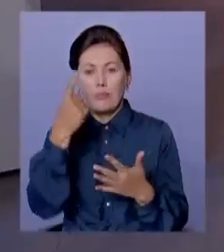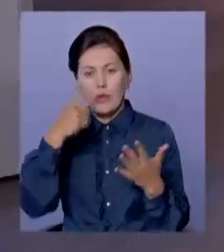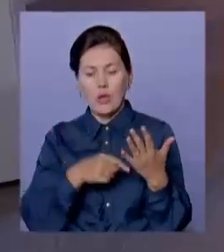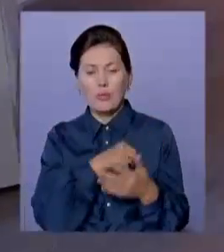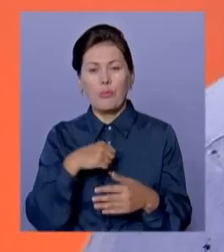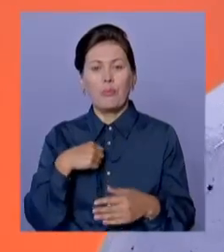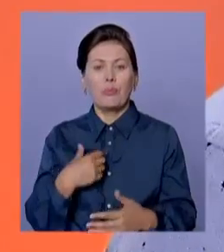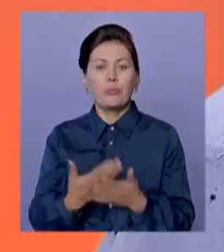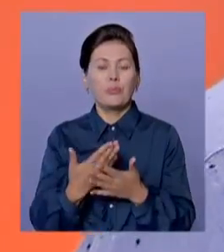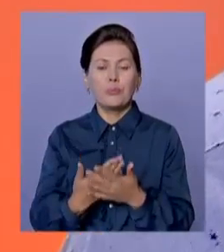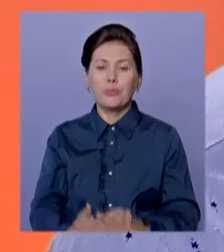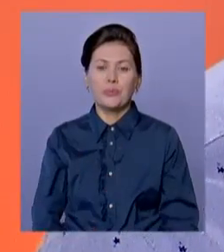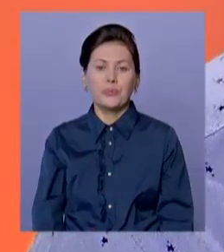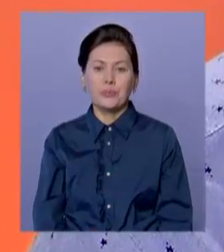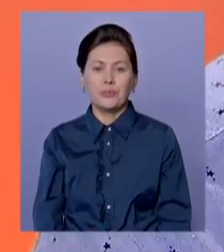өзіңіз?